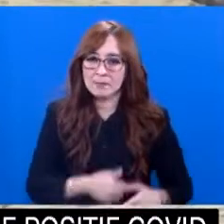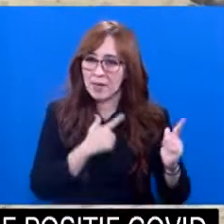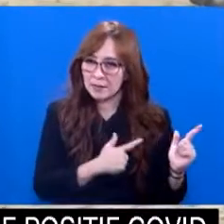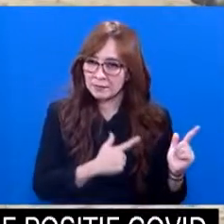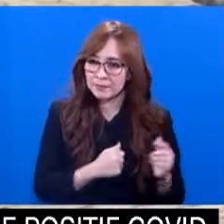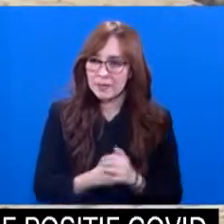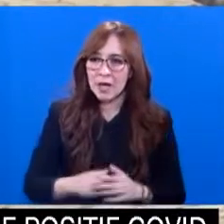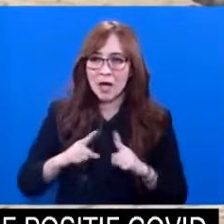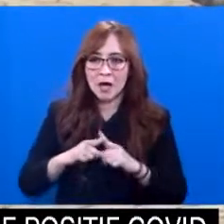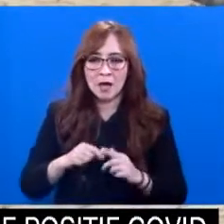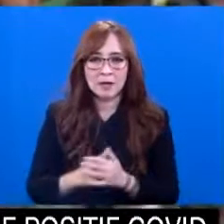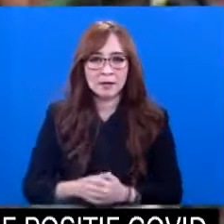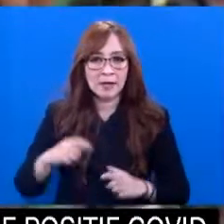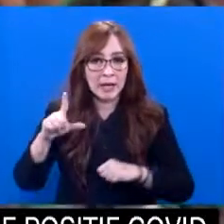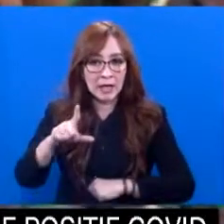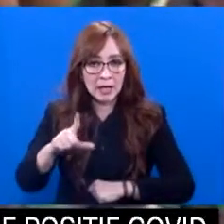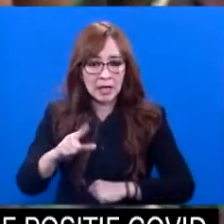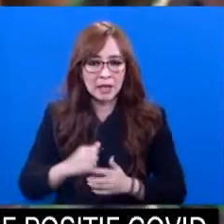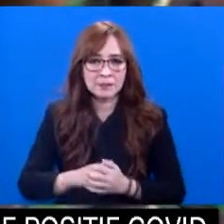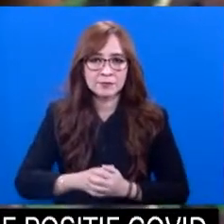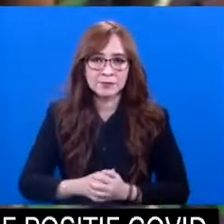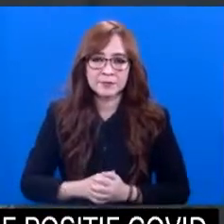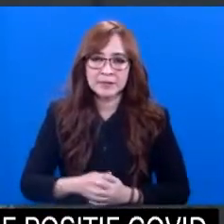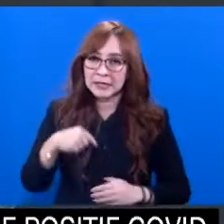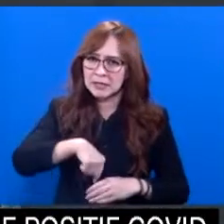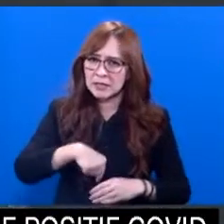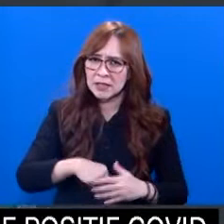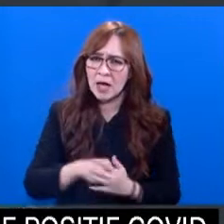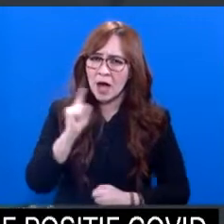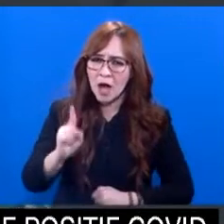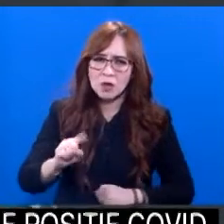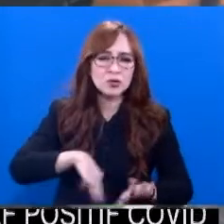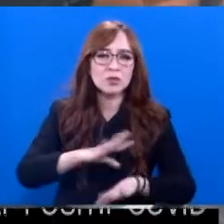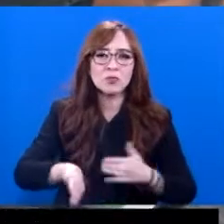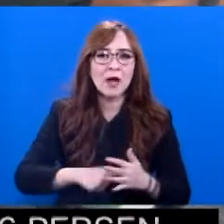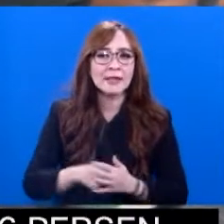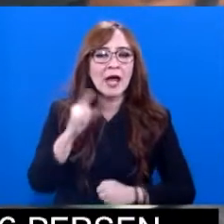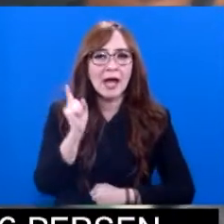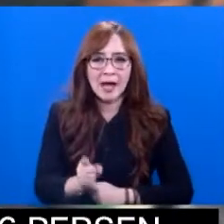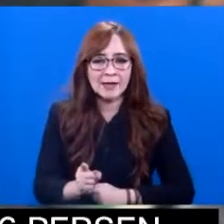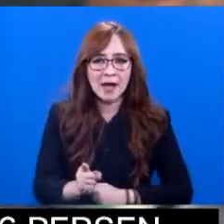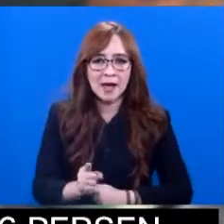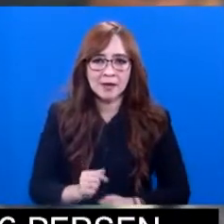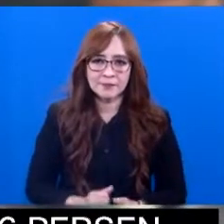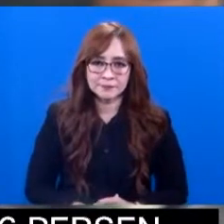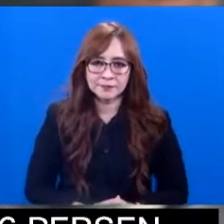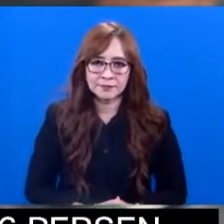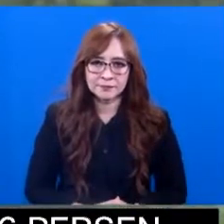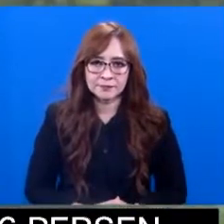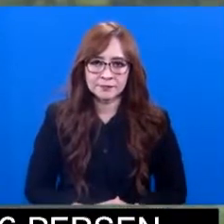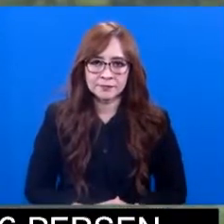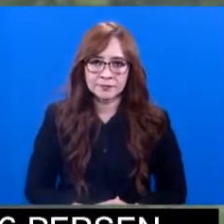Angkatan Darat berencana membangun kodam pengamanan ibu kota. Isinya tentu lengkap dengan satuan-satuan infanteri, kavaleri, artileri, hingga